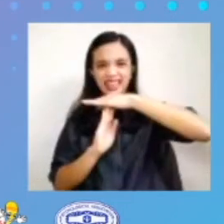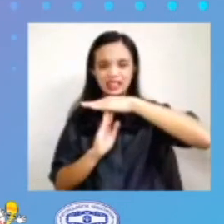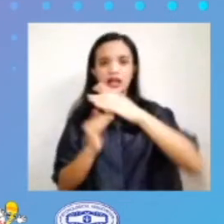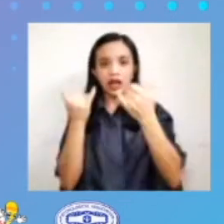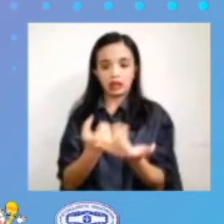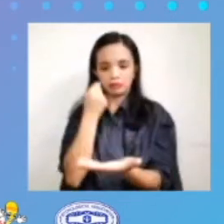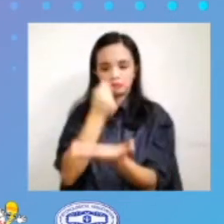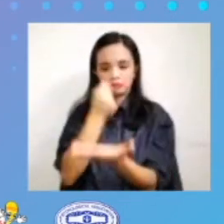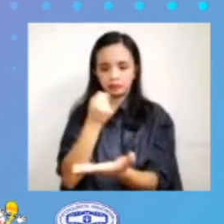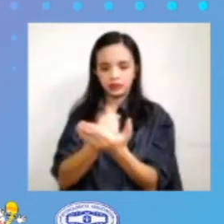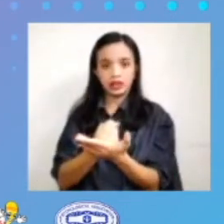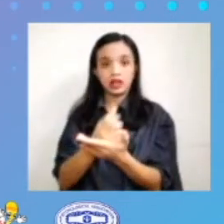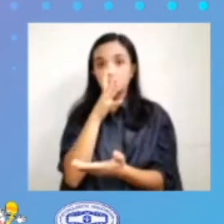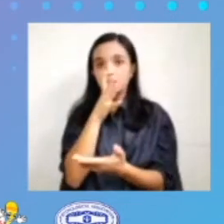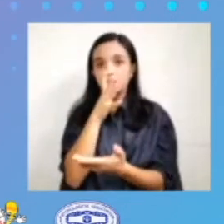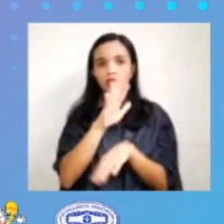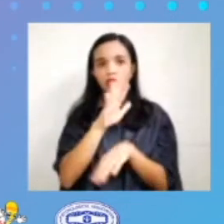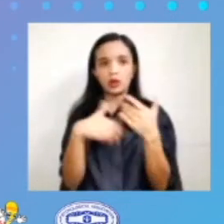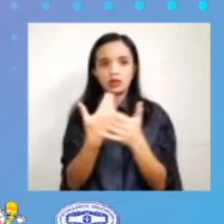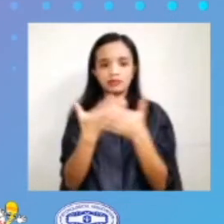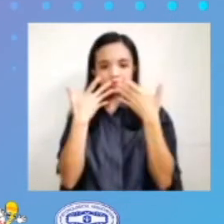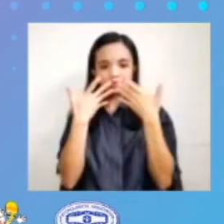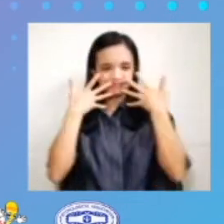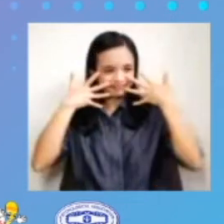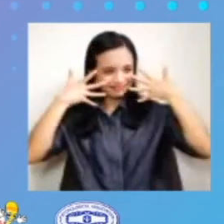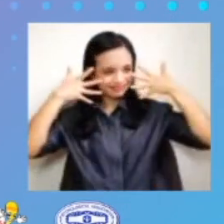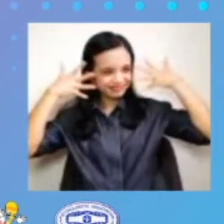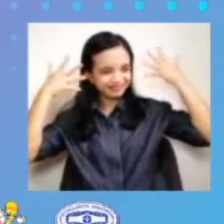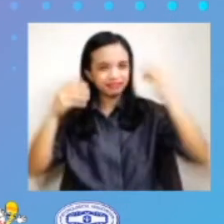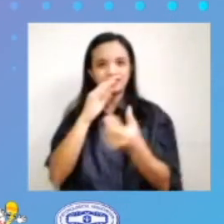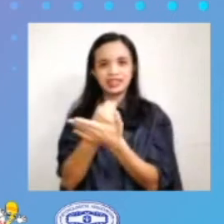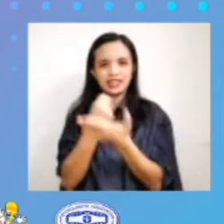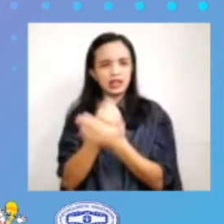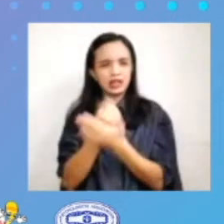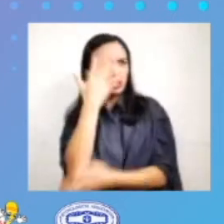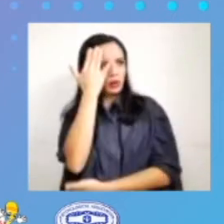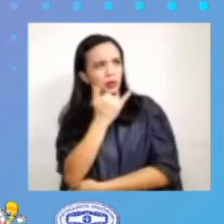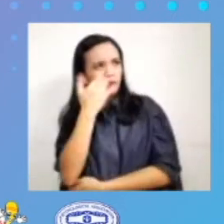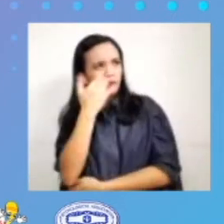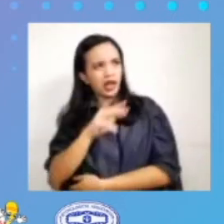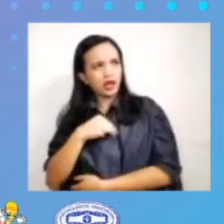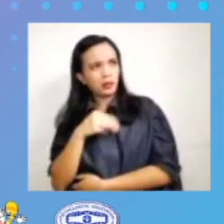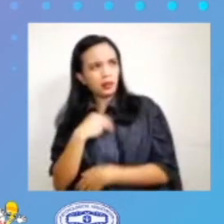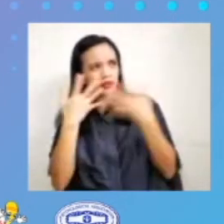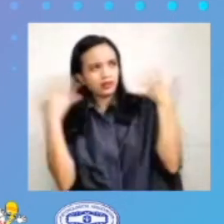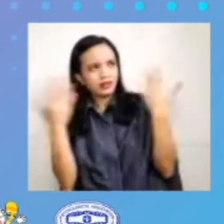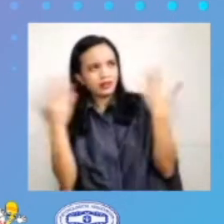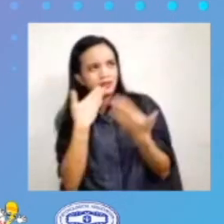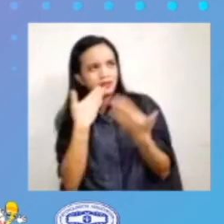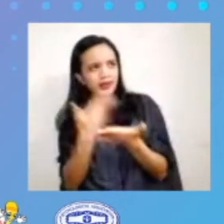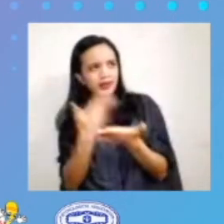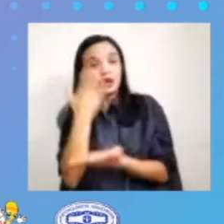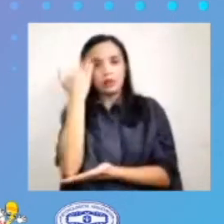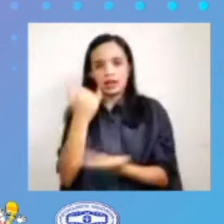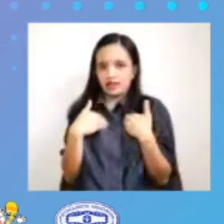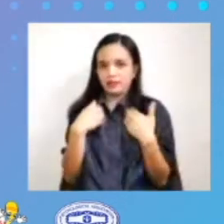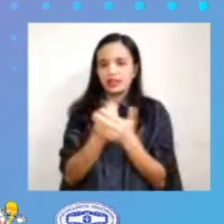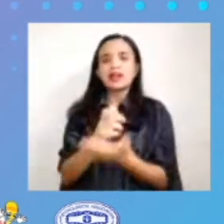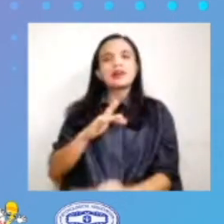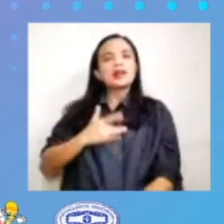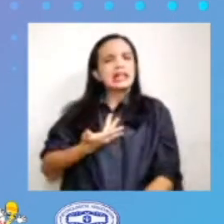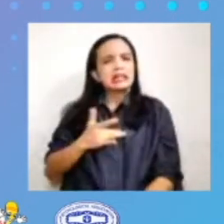na ang sweldo, ang sakit ng ulo mo, lagi mataas ang dugo mo, lagi mainit ang ulo mo. Bakit? Kasi nandiyan na si Judith,